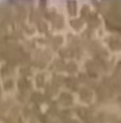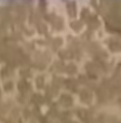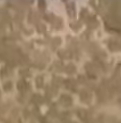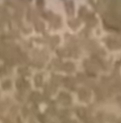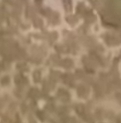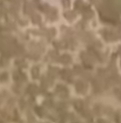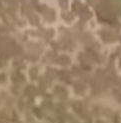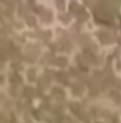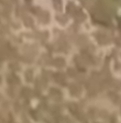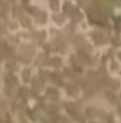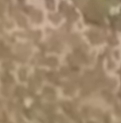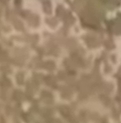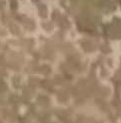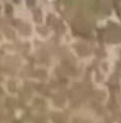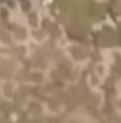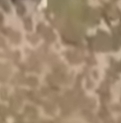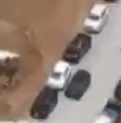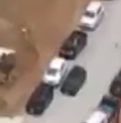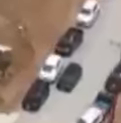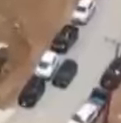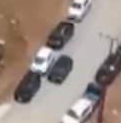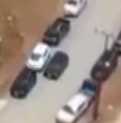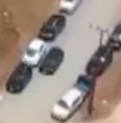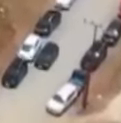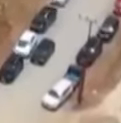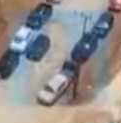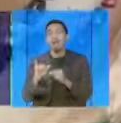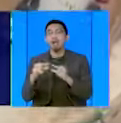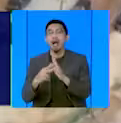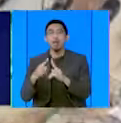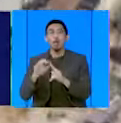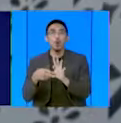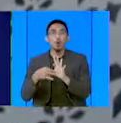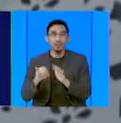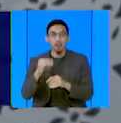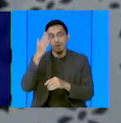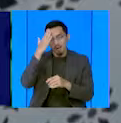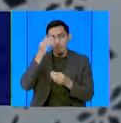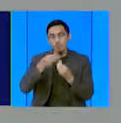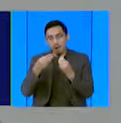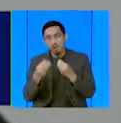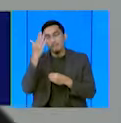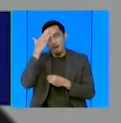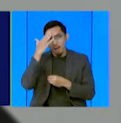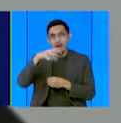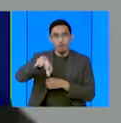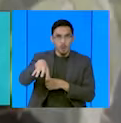IKN dan Wakil Menteri ATR Raja Juli Antono sebagai Wakil Kepala Otorita IKN.